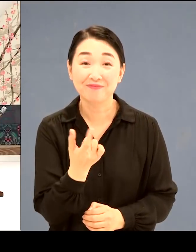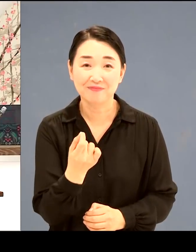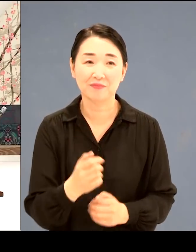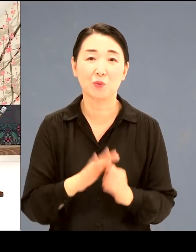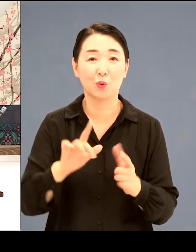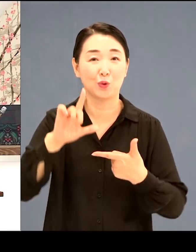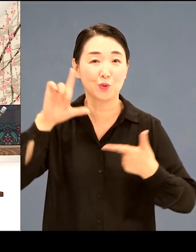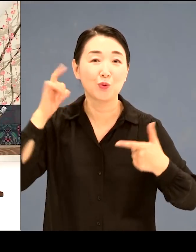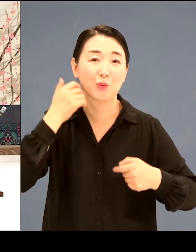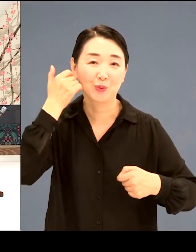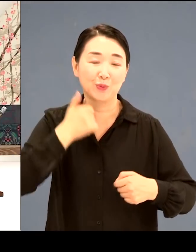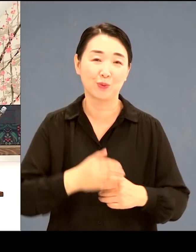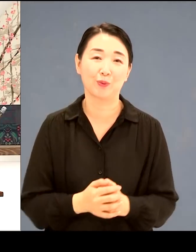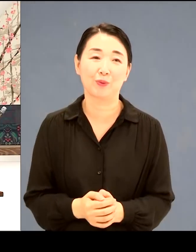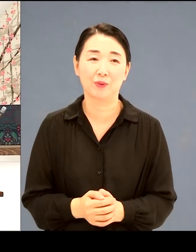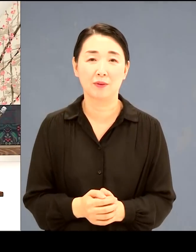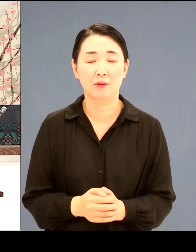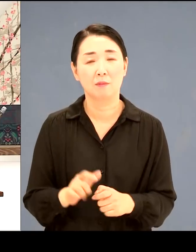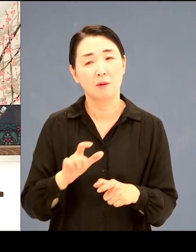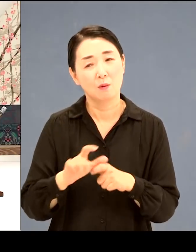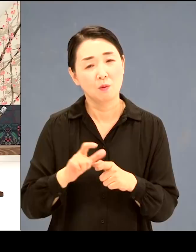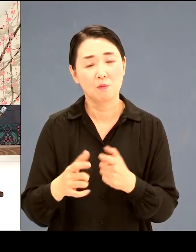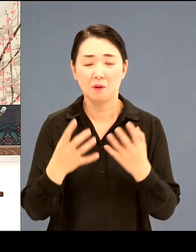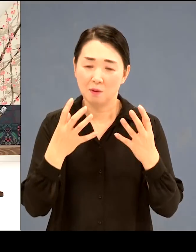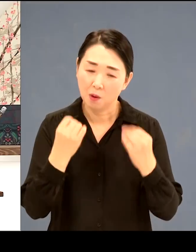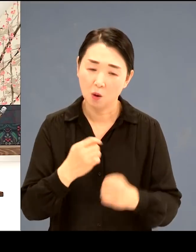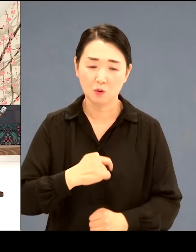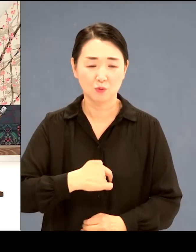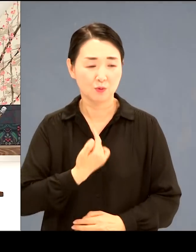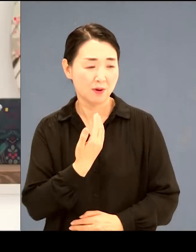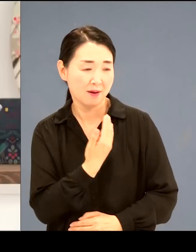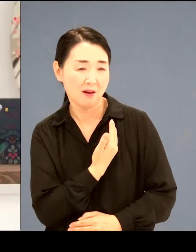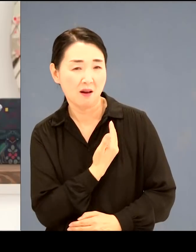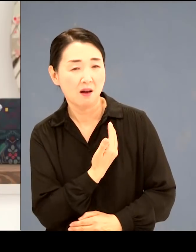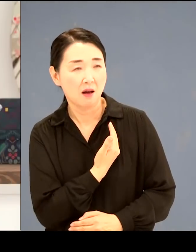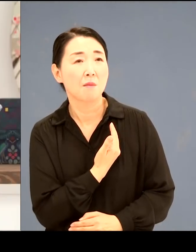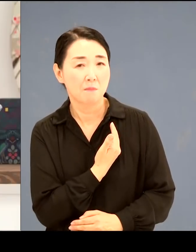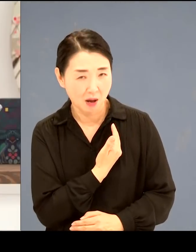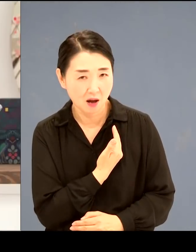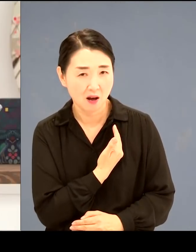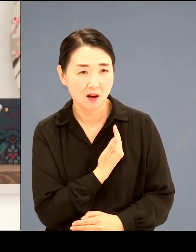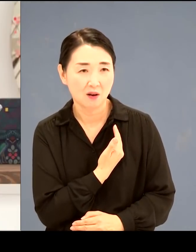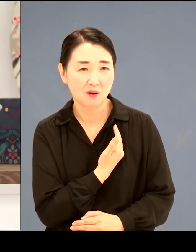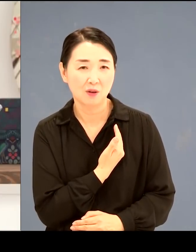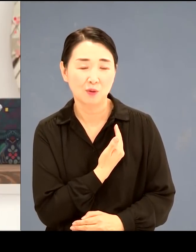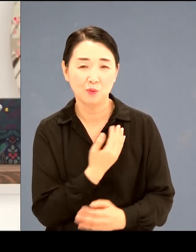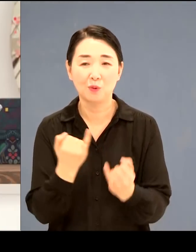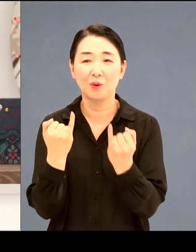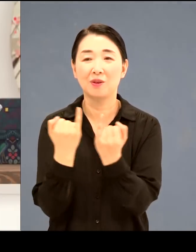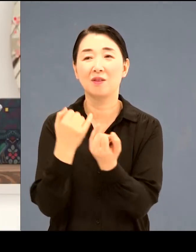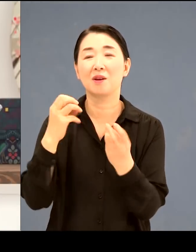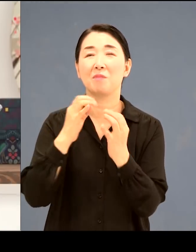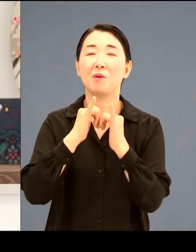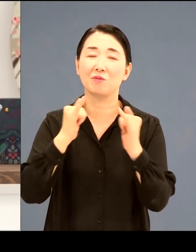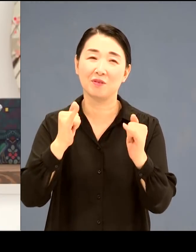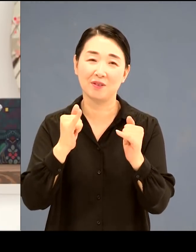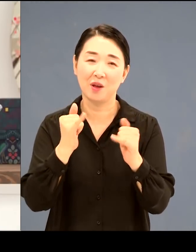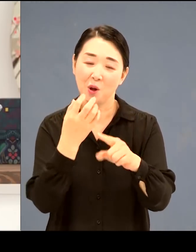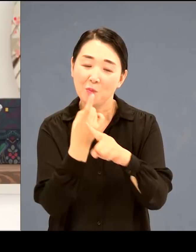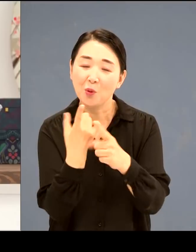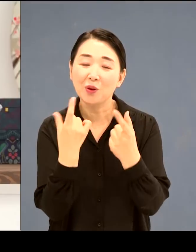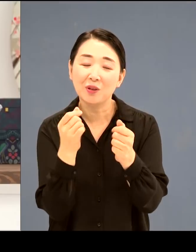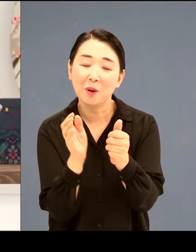오늘의 주인공은요. 수없이 고민하고 자신을 깎아내리면서 그 수많은 여배우분들을 보석처럼